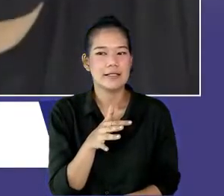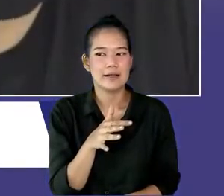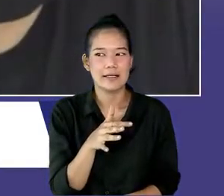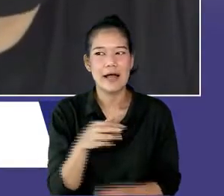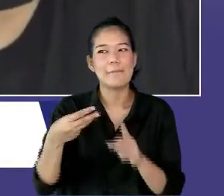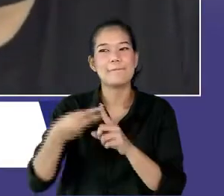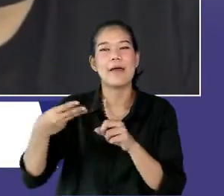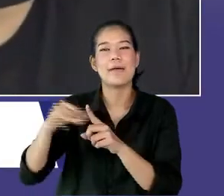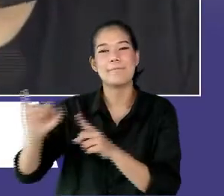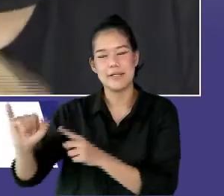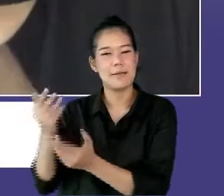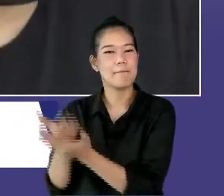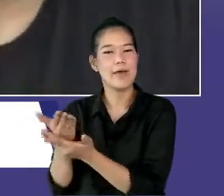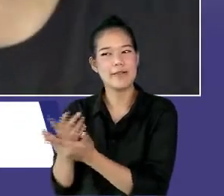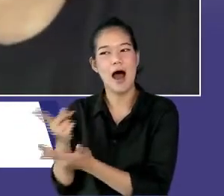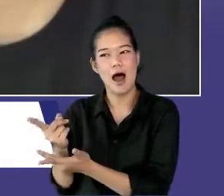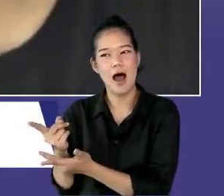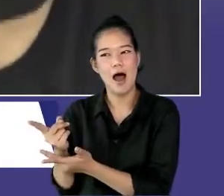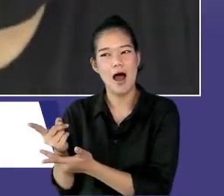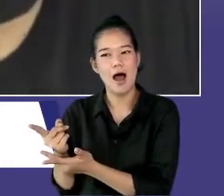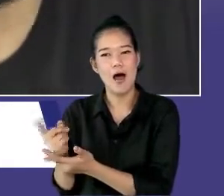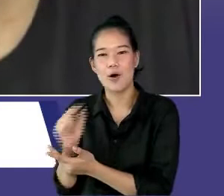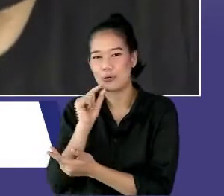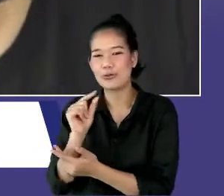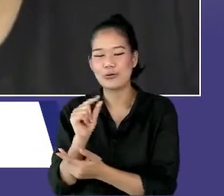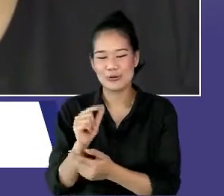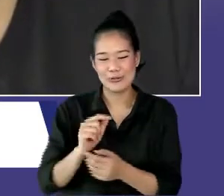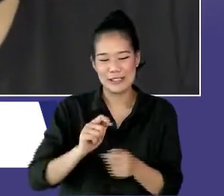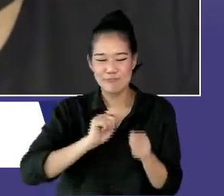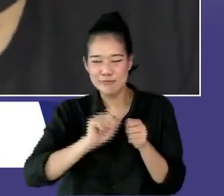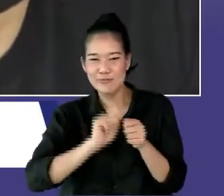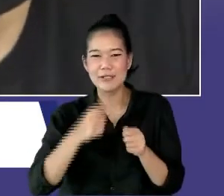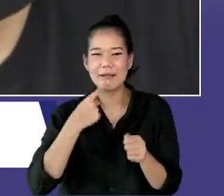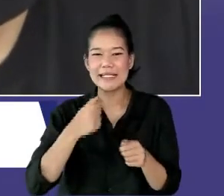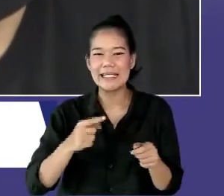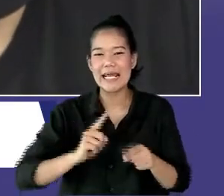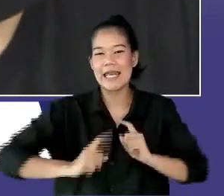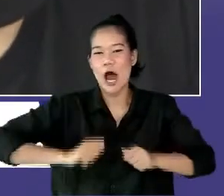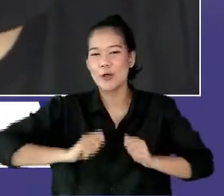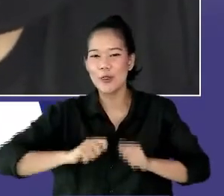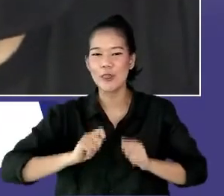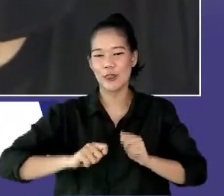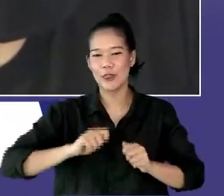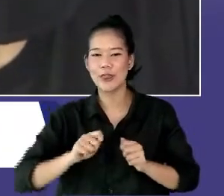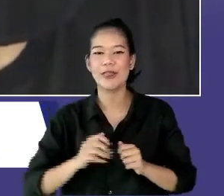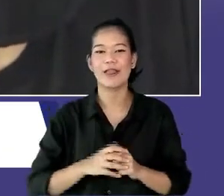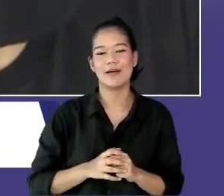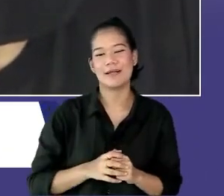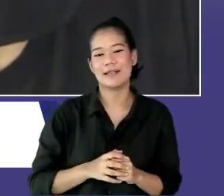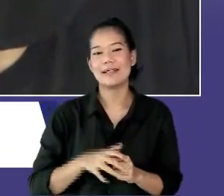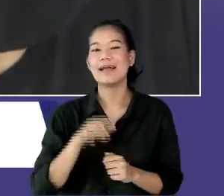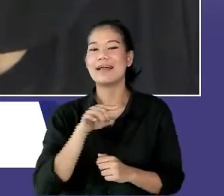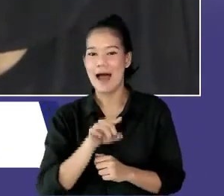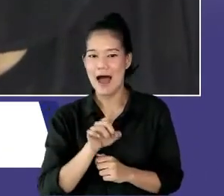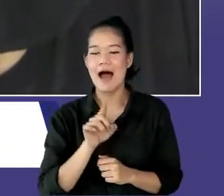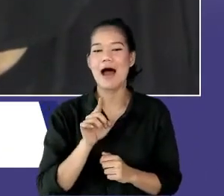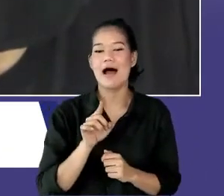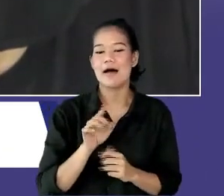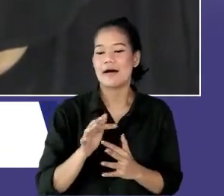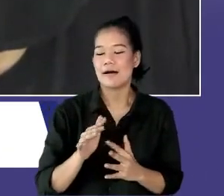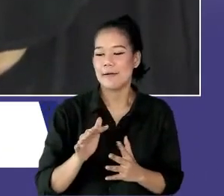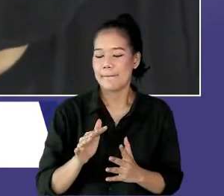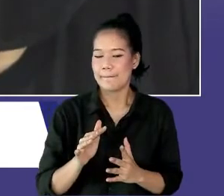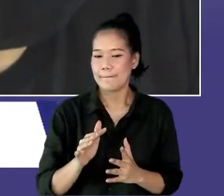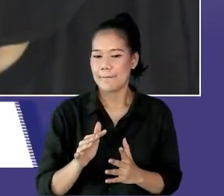Baby sih request banget untuk dibikin dangdut gitu lagunya kan. Jadi bagian